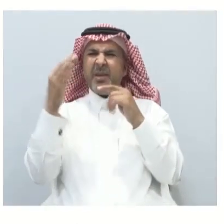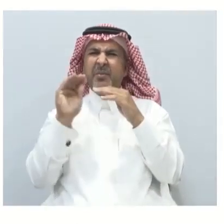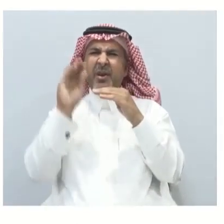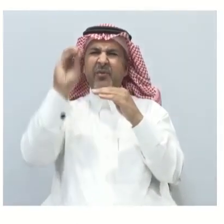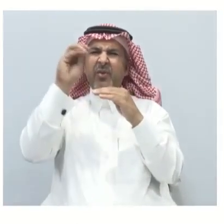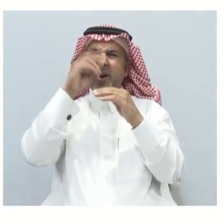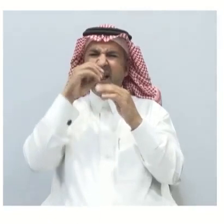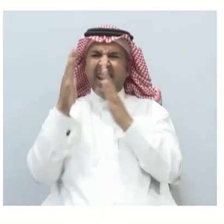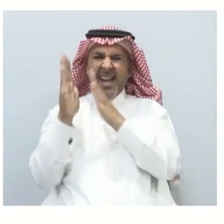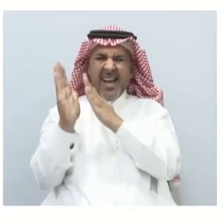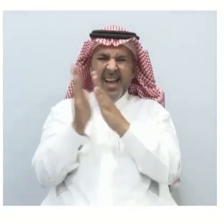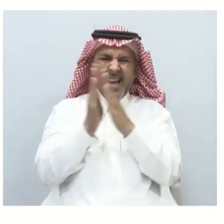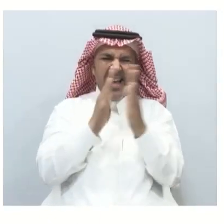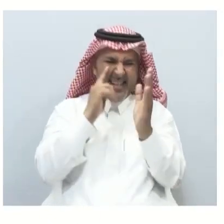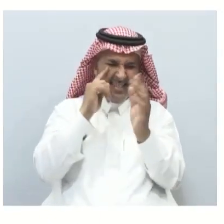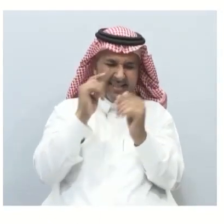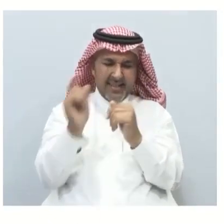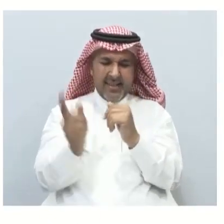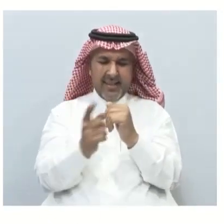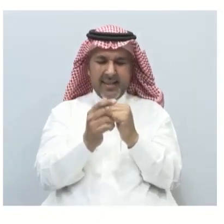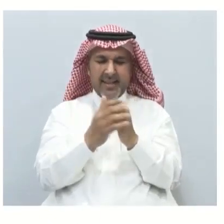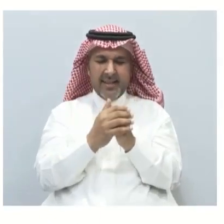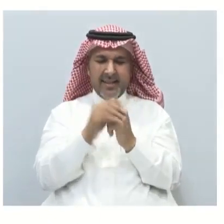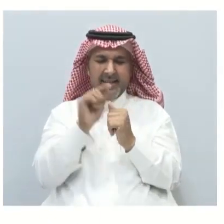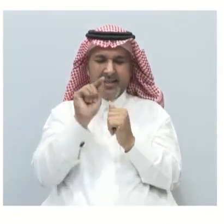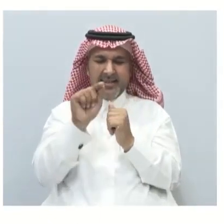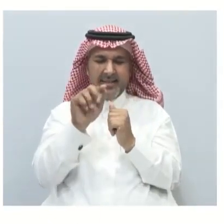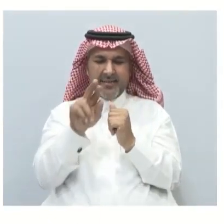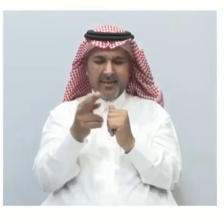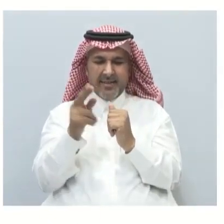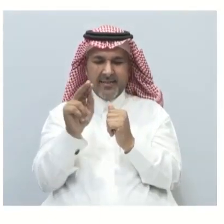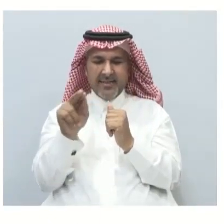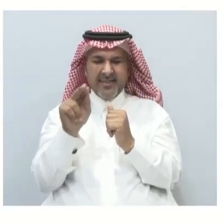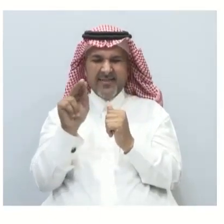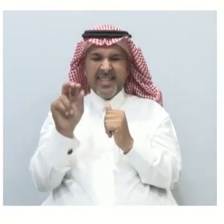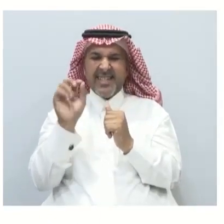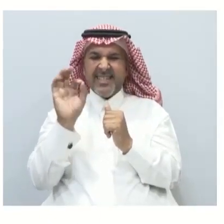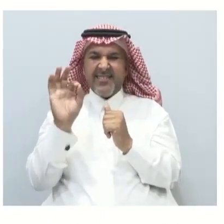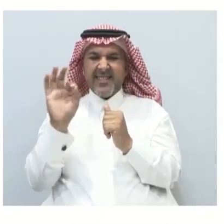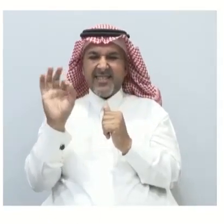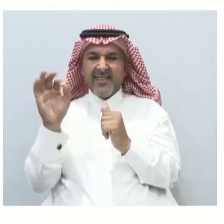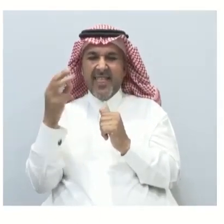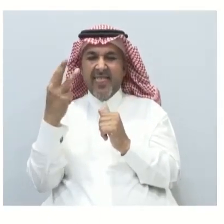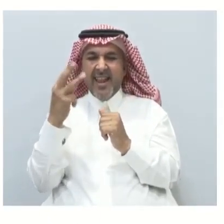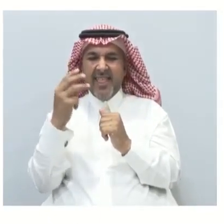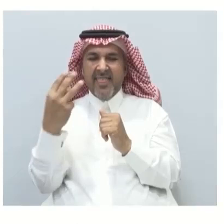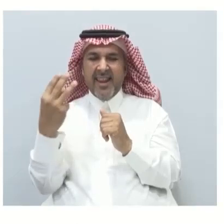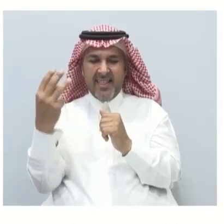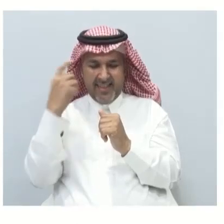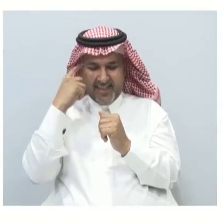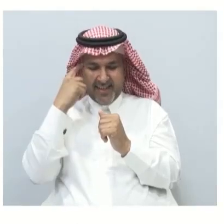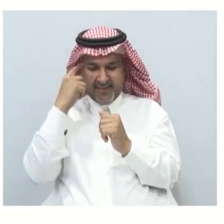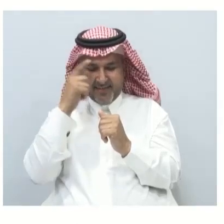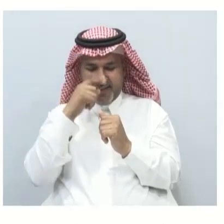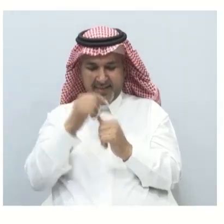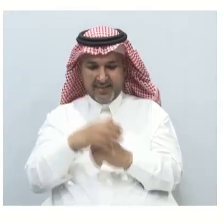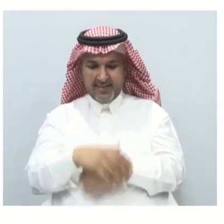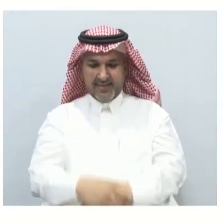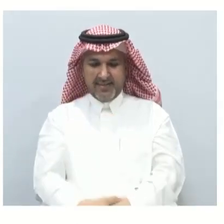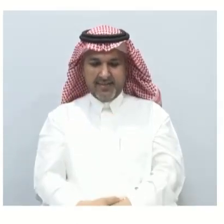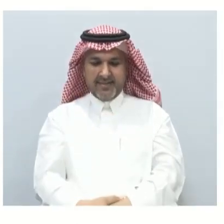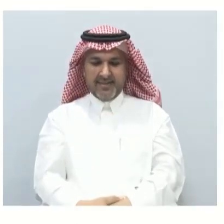ا يعني راح اقول ان الناتج 0 فص 0033 يعني شوفوا